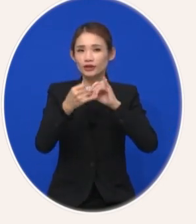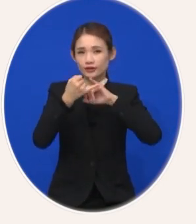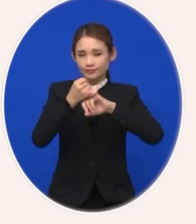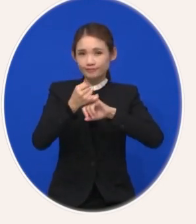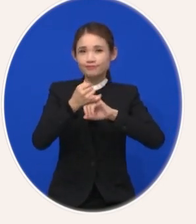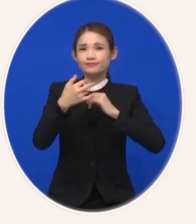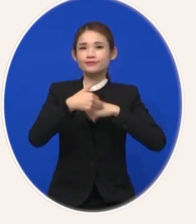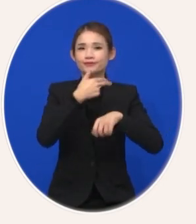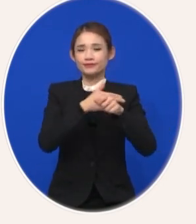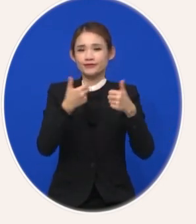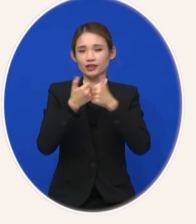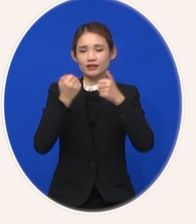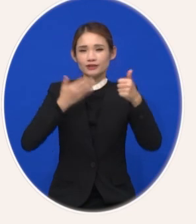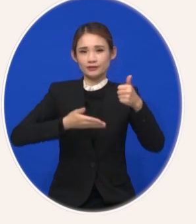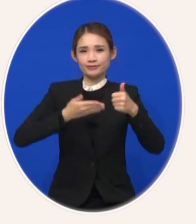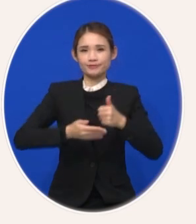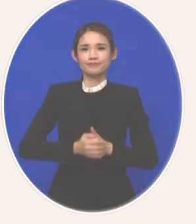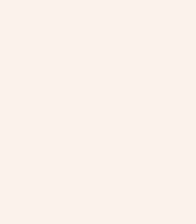반드시 의사와 상의하세요.